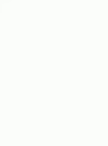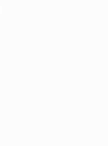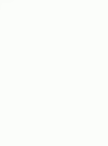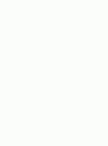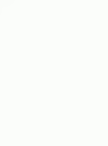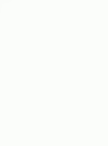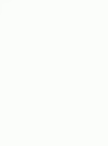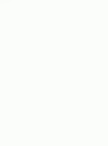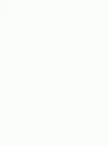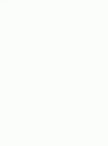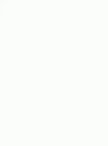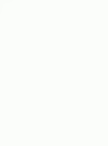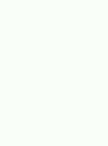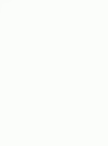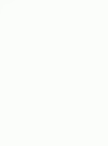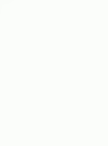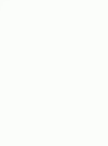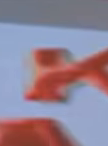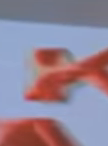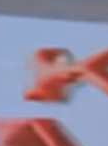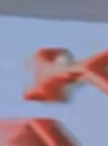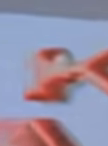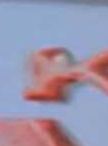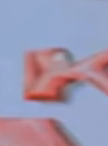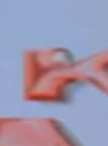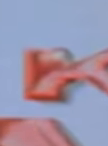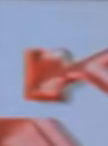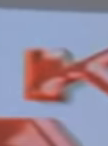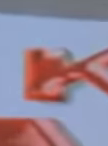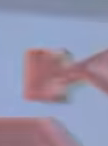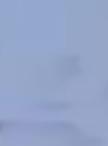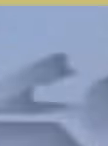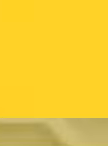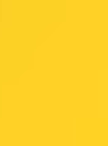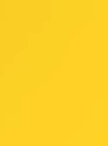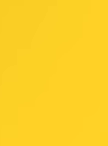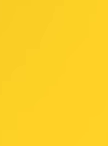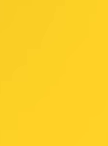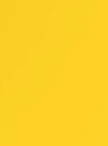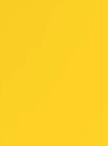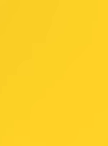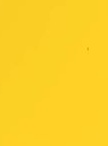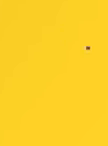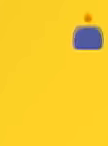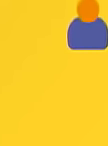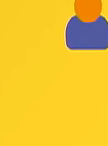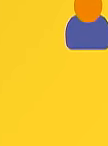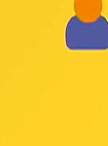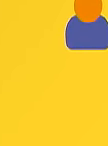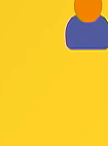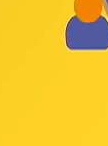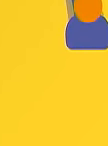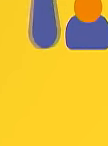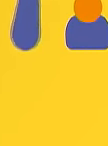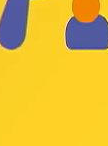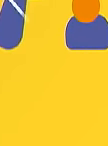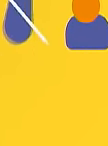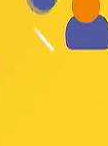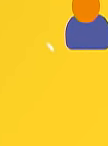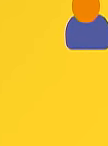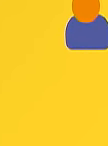juga melakukan ujian kendiri. Jaga-jaga, anda mungkin boleh didenda sekiranya tidak mematuhi SOP kerana pemeriksaan secara rawak